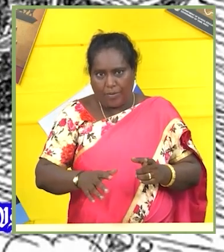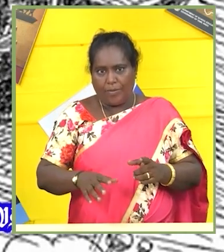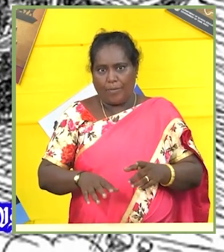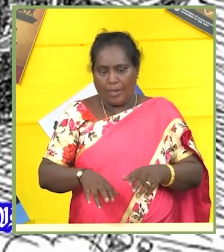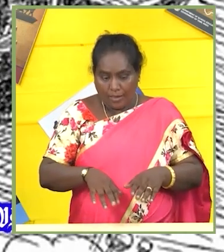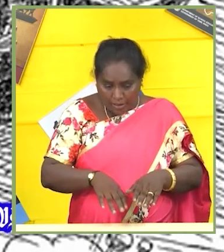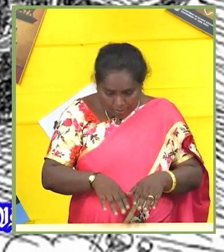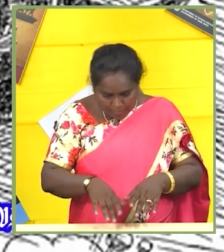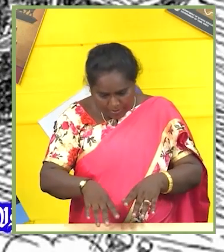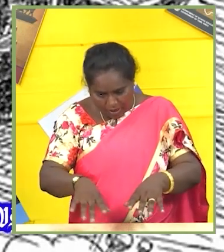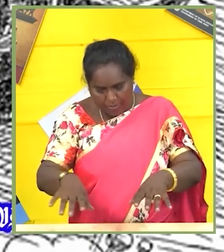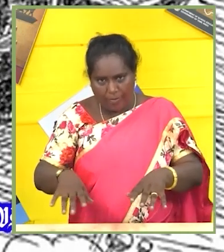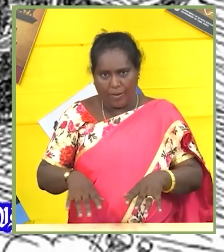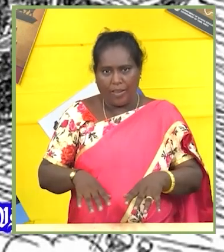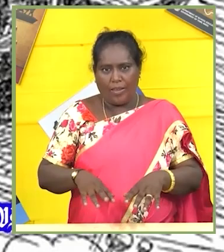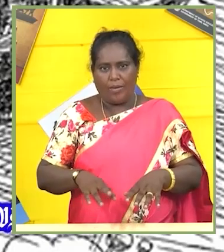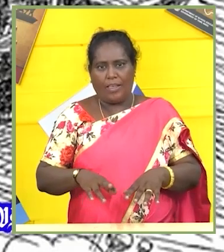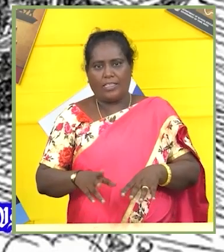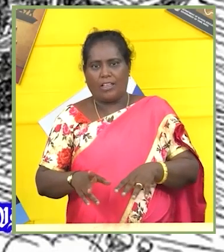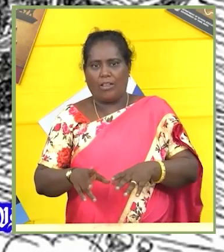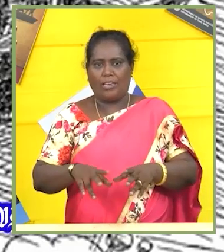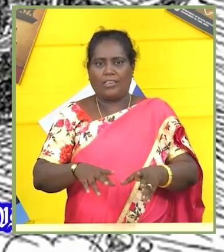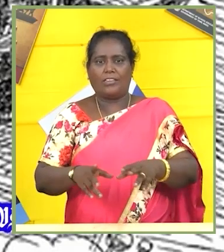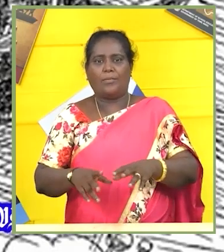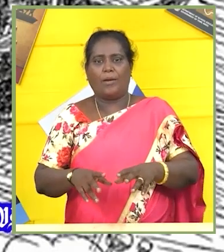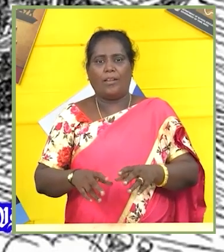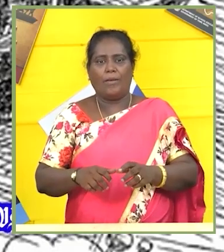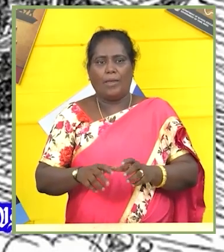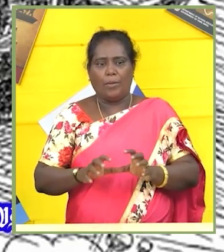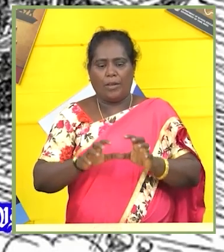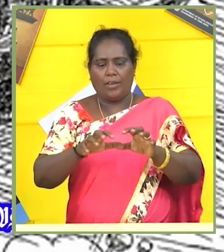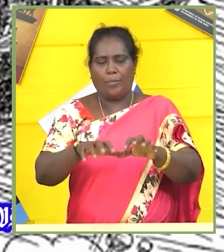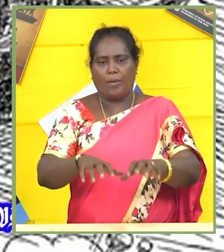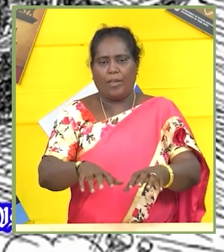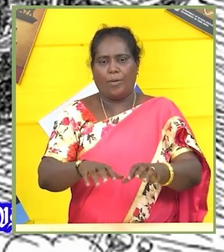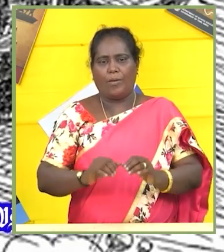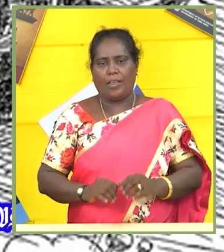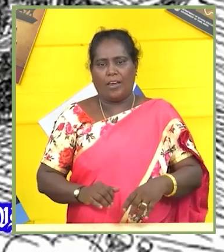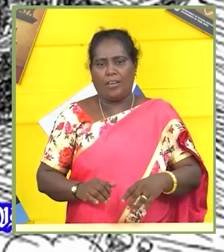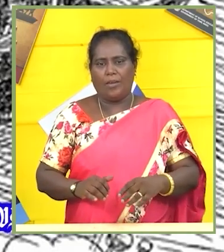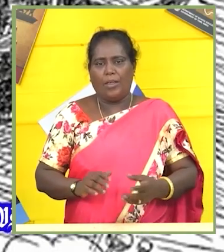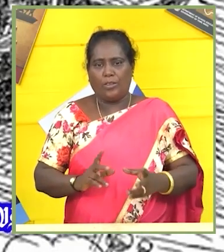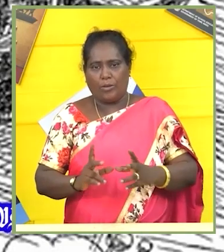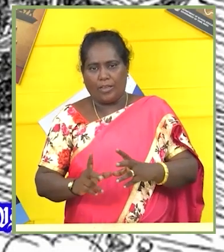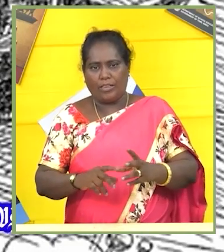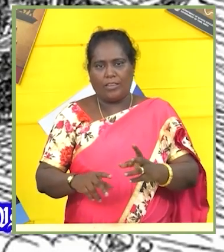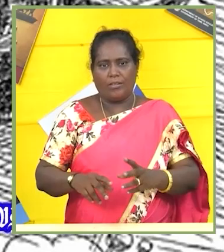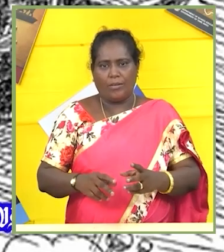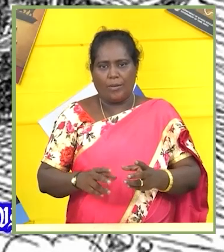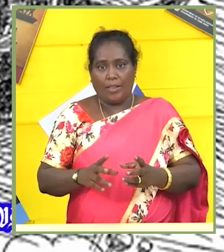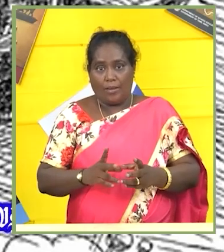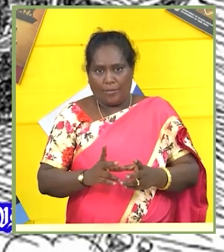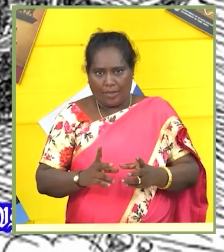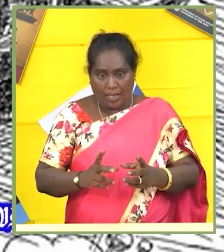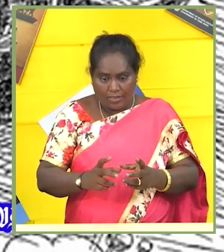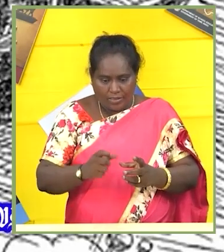மட்டும் கிடையாது, ஏறுதழுவுதல் முடிந்து தன் மேய்ச்சல் நிலத்திற்கு அந்த காளைகளை அழைத்து செல்வதில் கூட அந்த ஆயர் குலத்தவர்